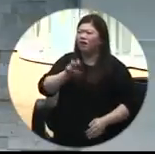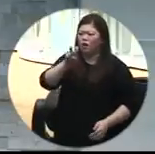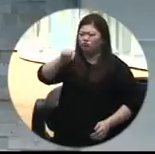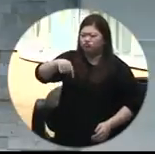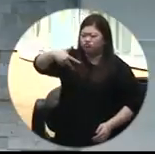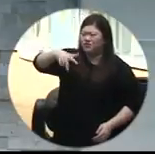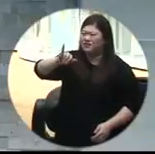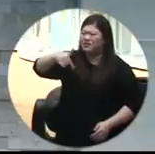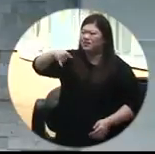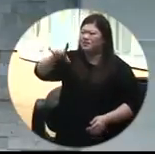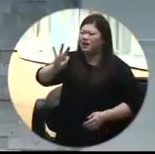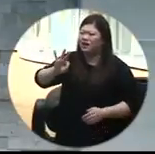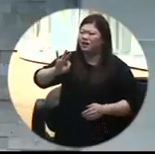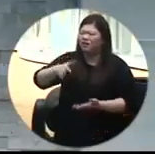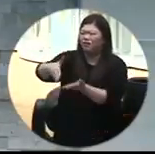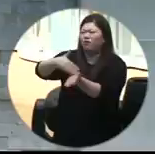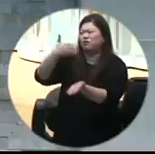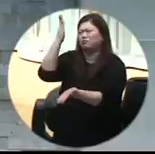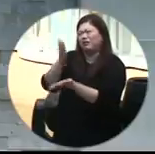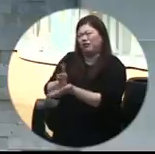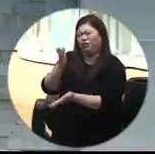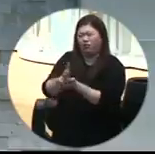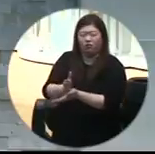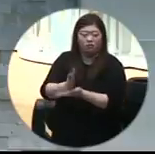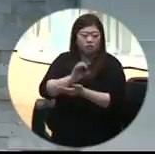하지 마시기를 간구하더니 그러지.